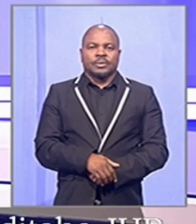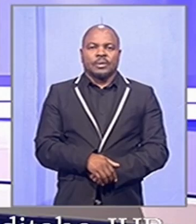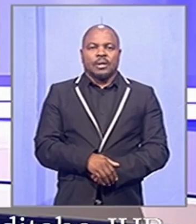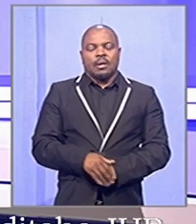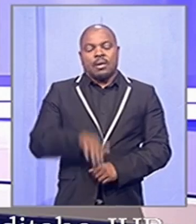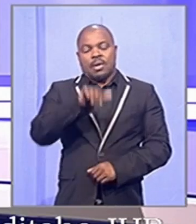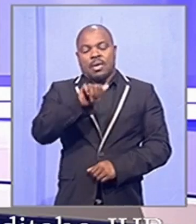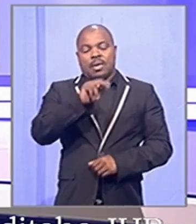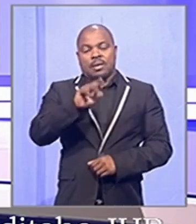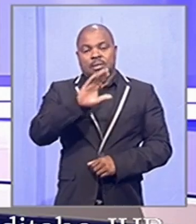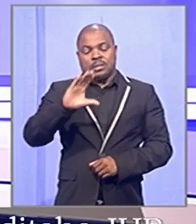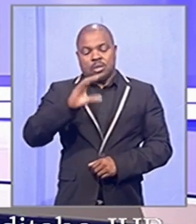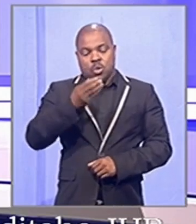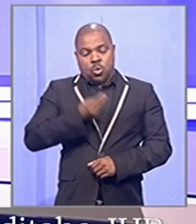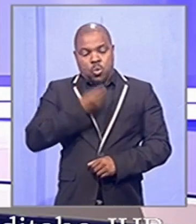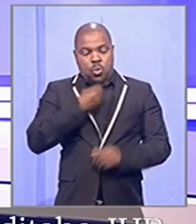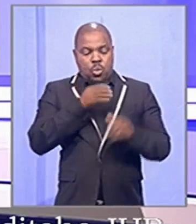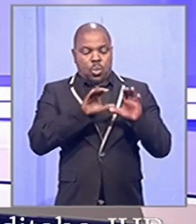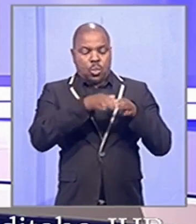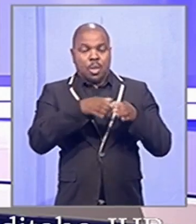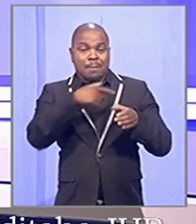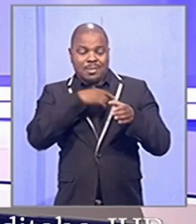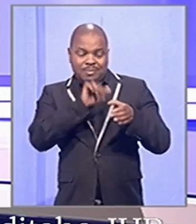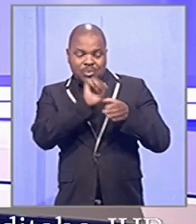bonkgetheng ba mokga wa MK.